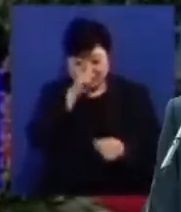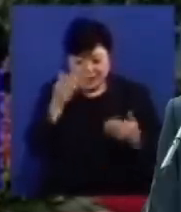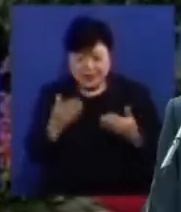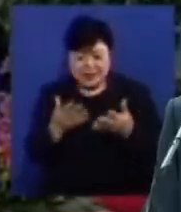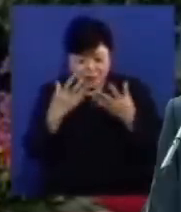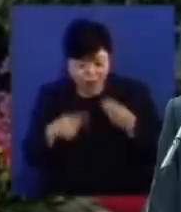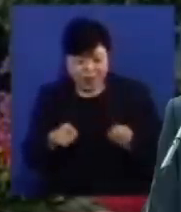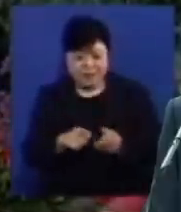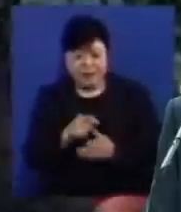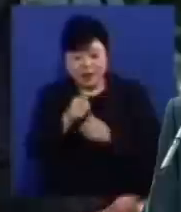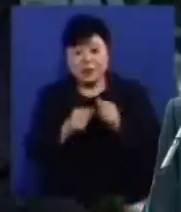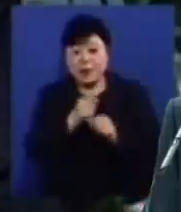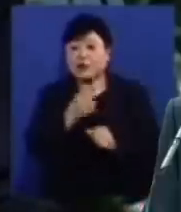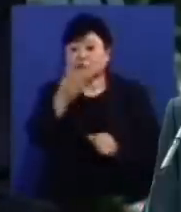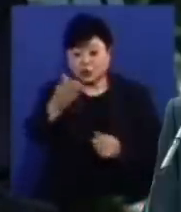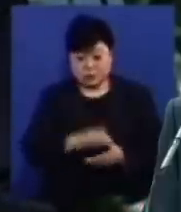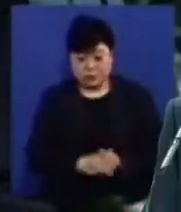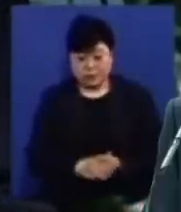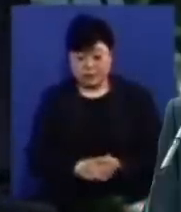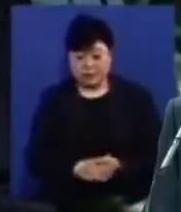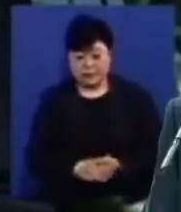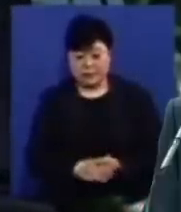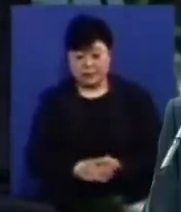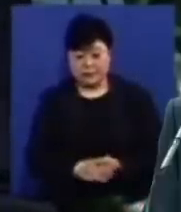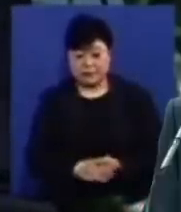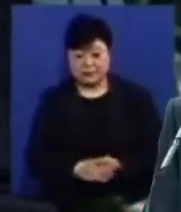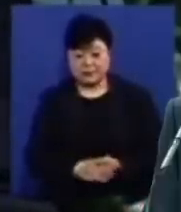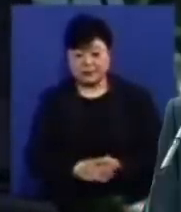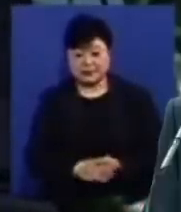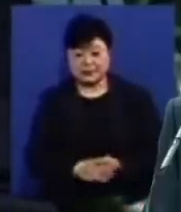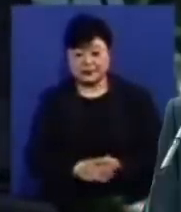여러분은 하나님이 만들었다고 합니다.